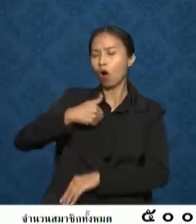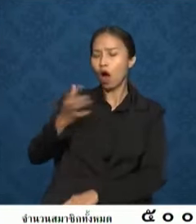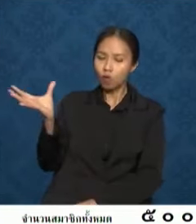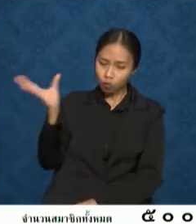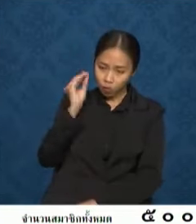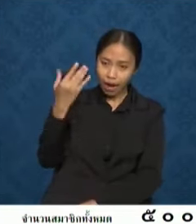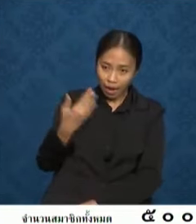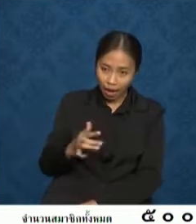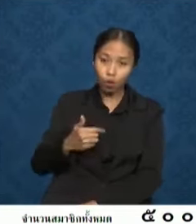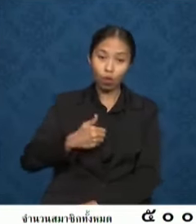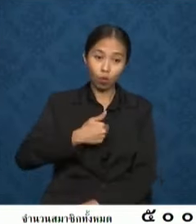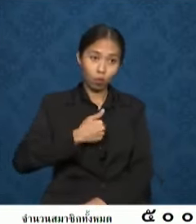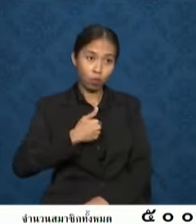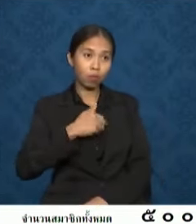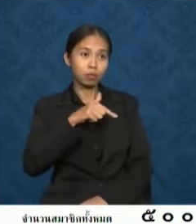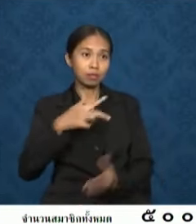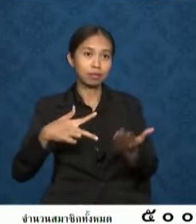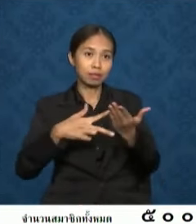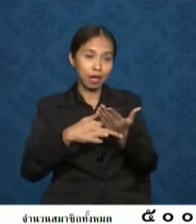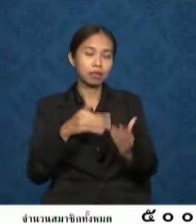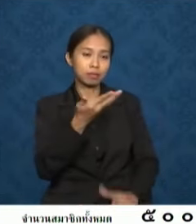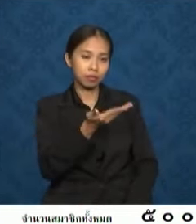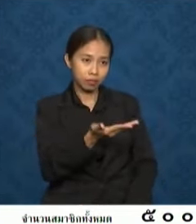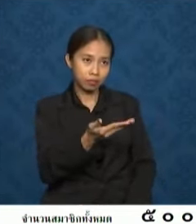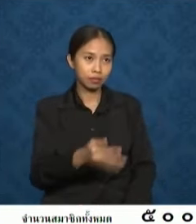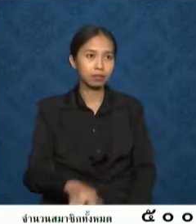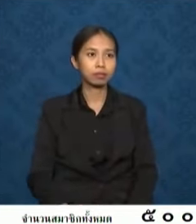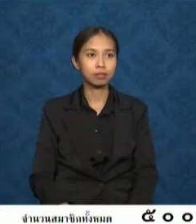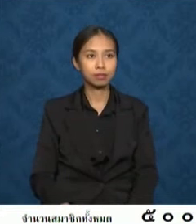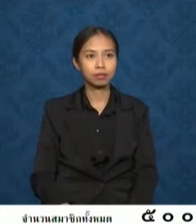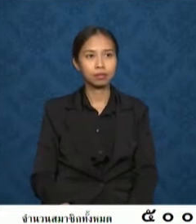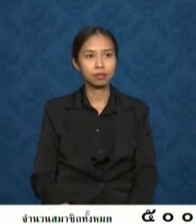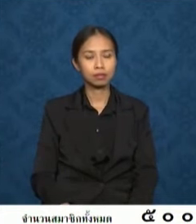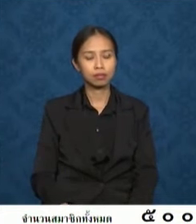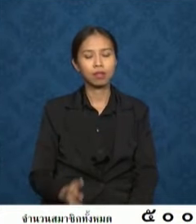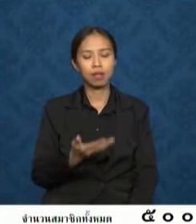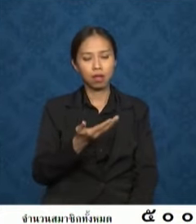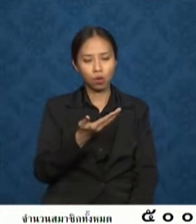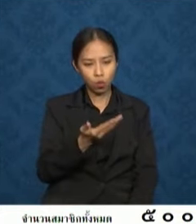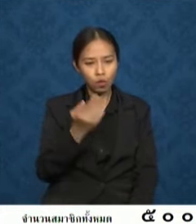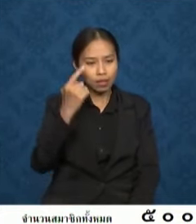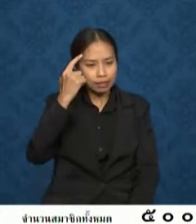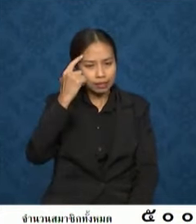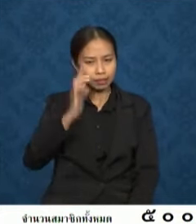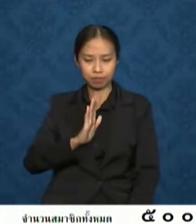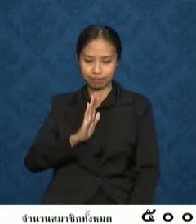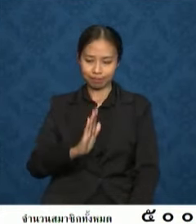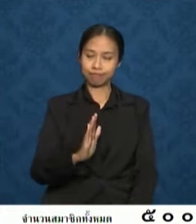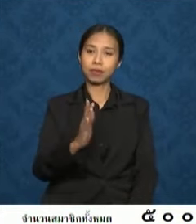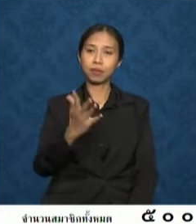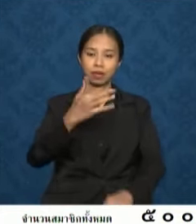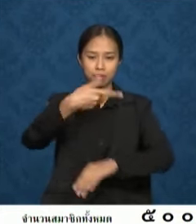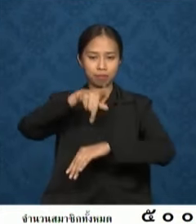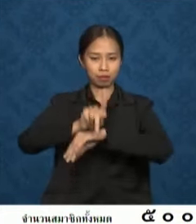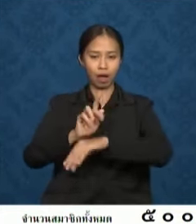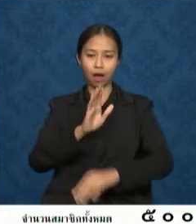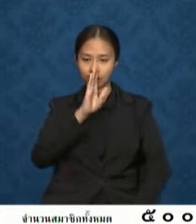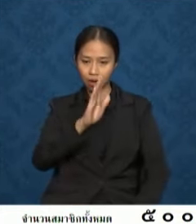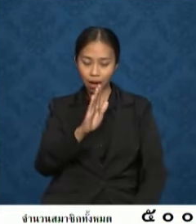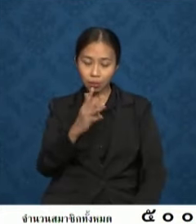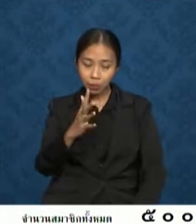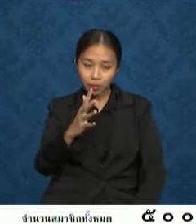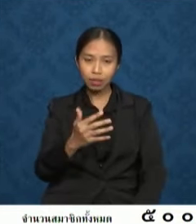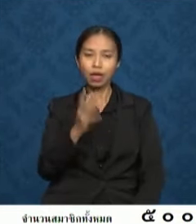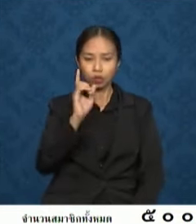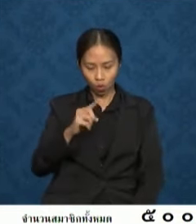ท่านผมประท้วงท่านประธานนี้ครับว่าท่านใช้วินิจใช้ใช้ดุลพินิจเนี่ยไม่เป็นกลางนะครับท่านก็ต้องฟังผมก่อนว่า